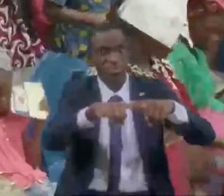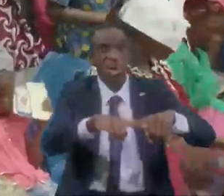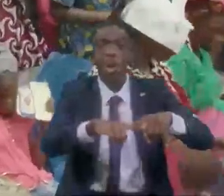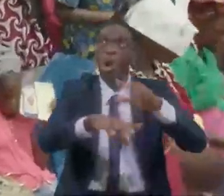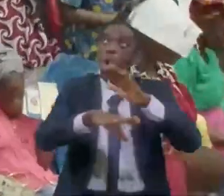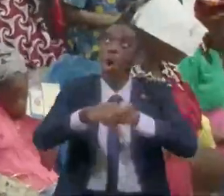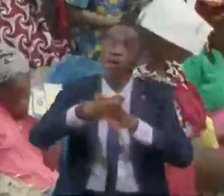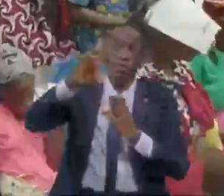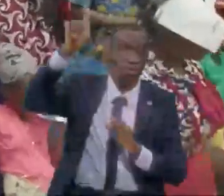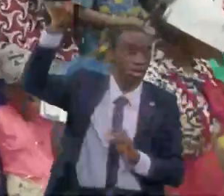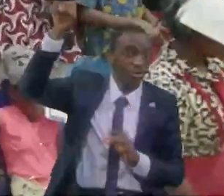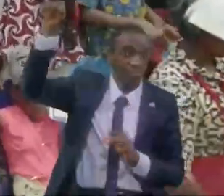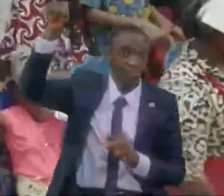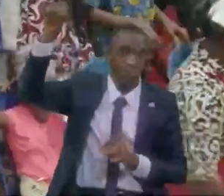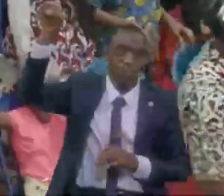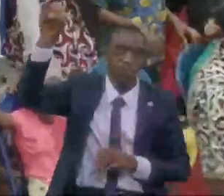sur lui,